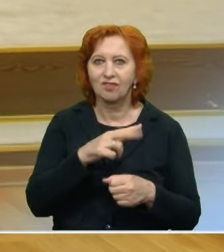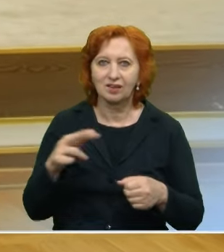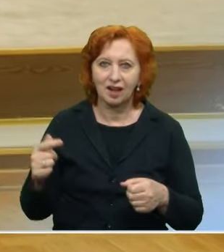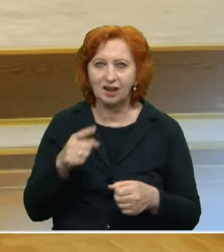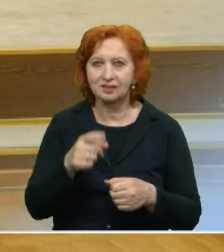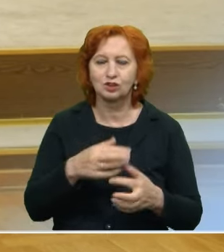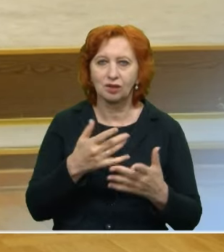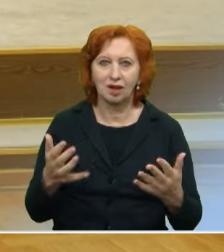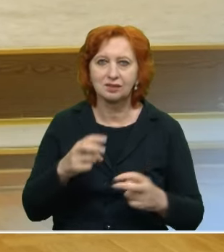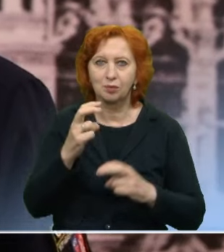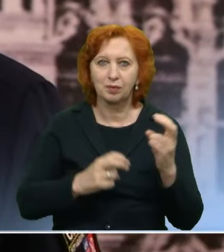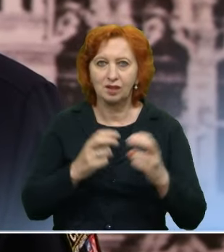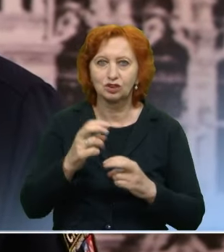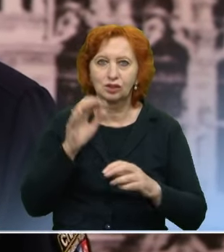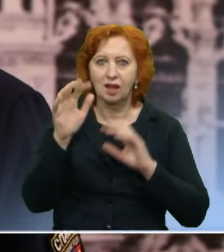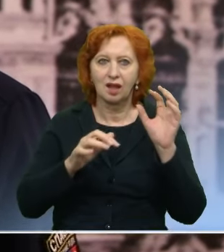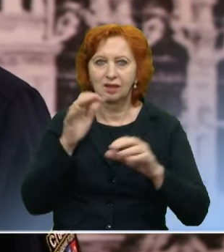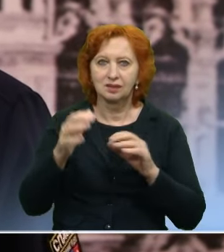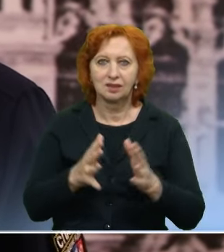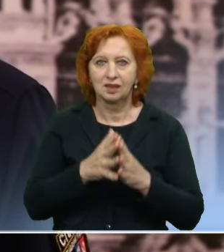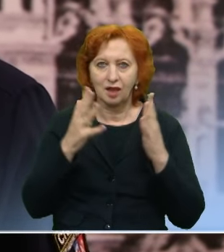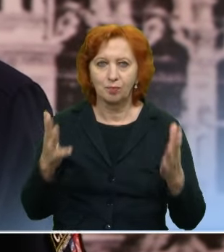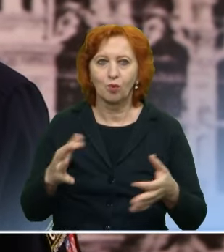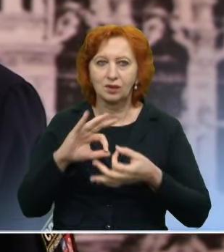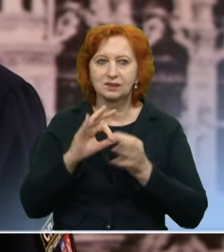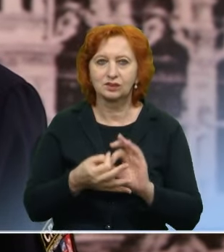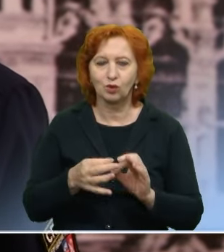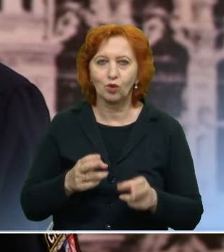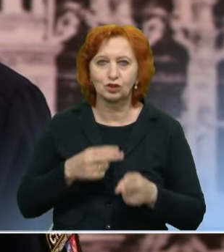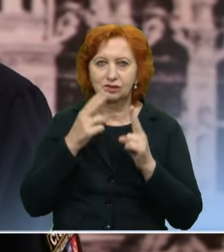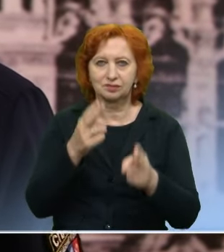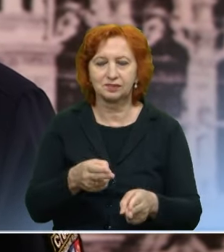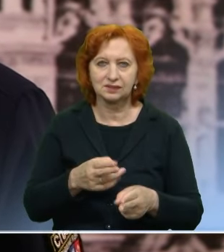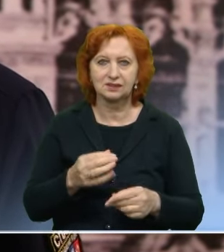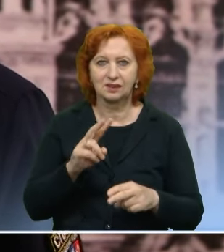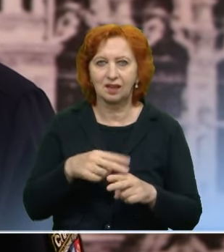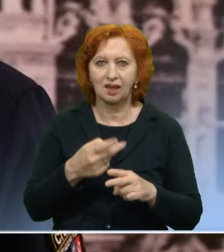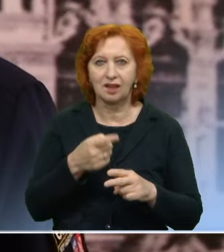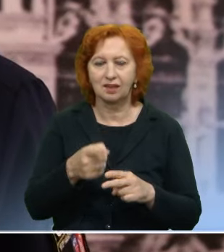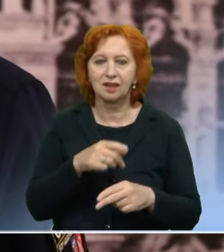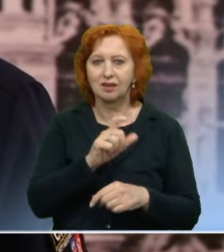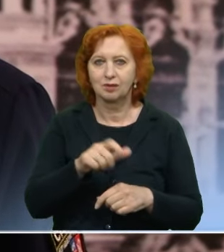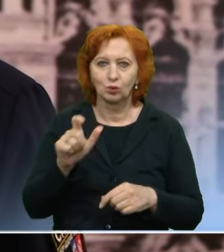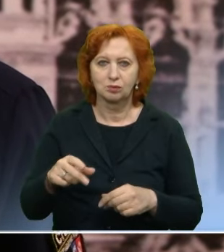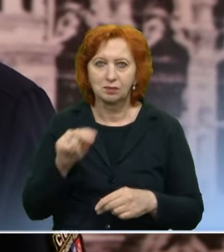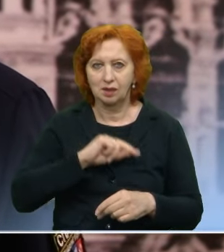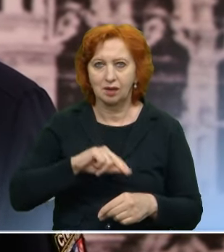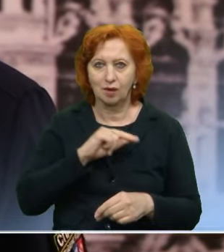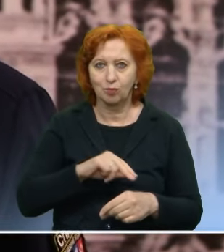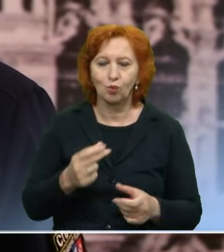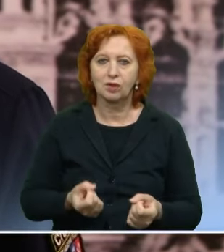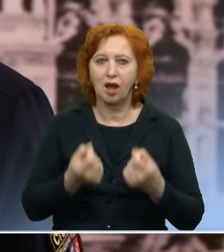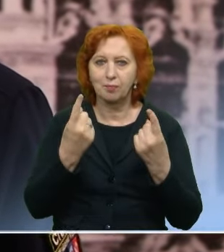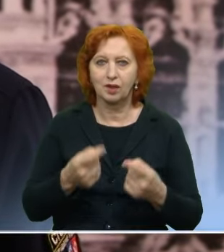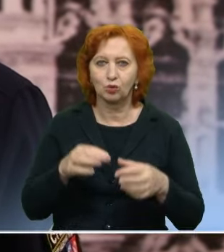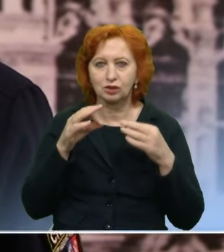а также промышленные альпинисты. А наиболее сложные выезды – это работа с людьми, это